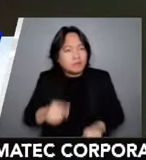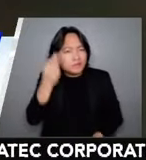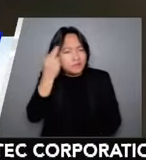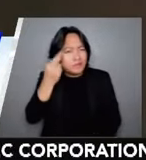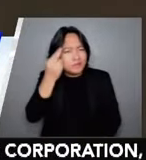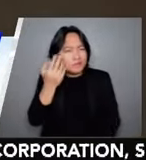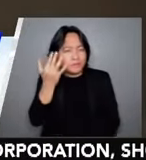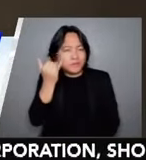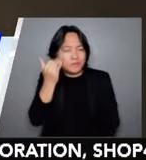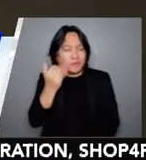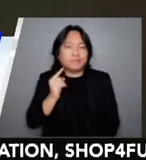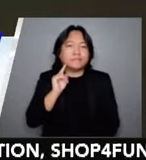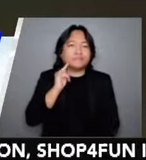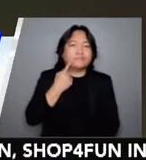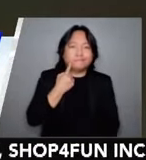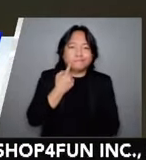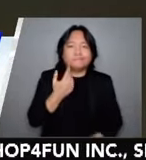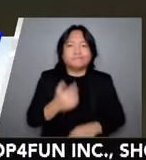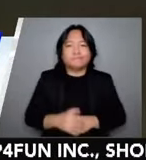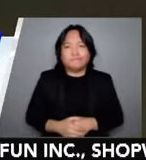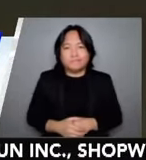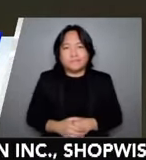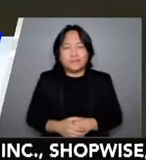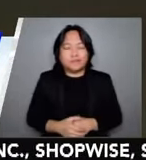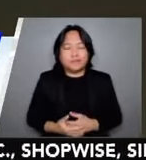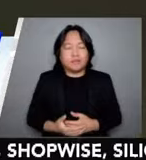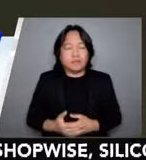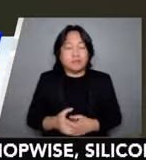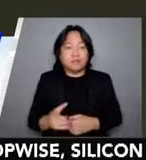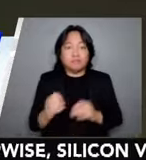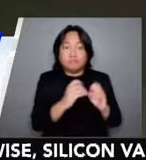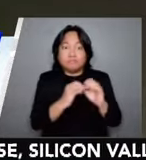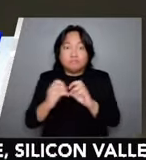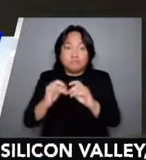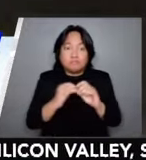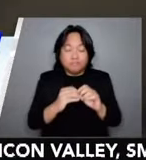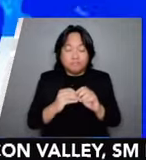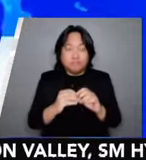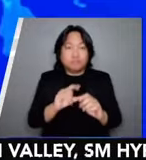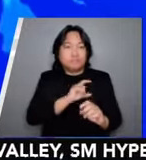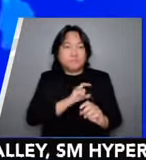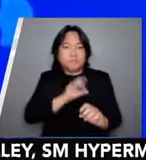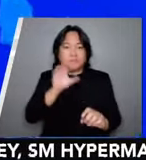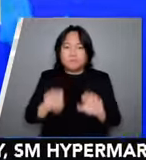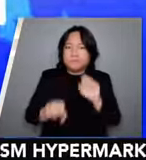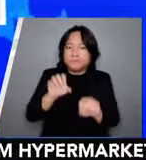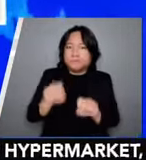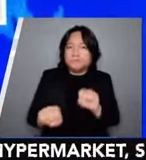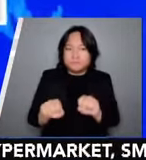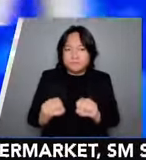Ayon sa pulisya, lahat ng sangkot sa gulo maharap sa reklamong alarm and scandal. Wala silang pahayag.